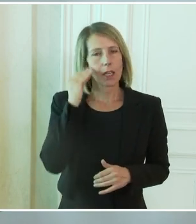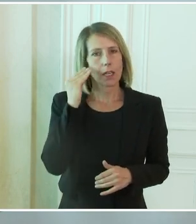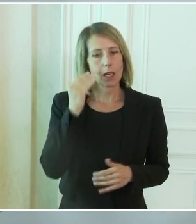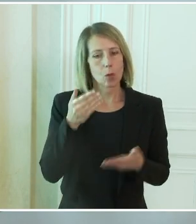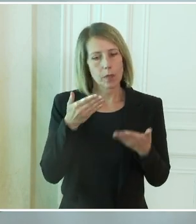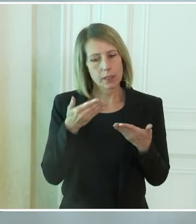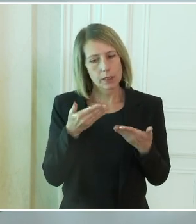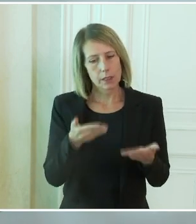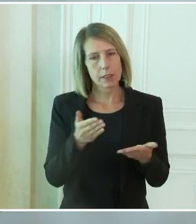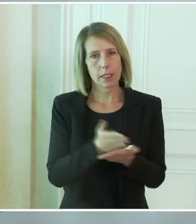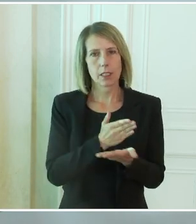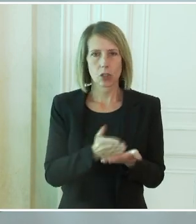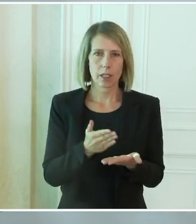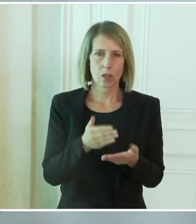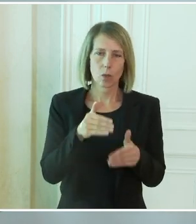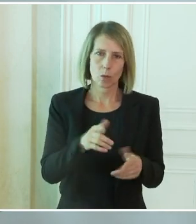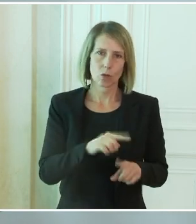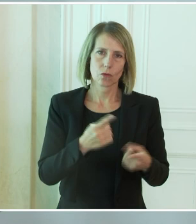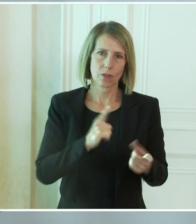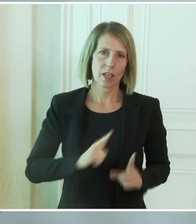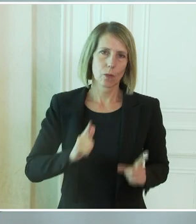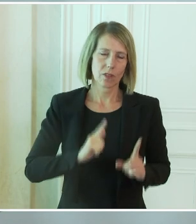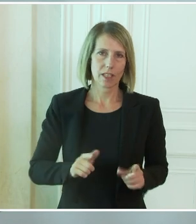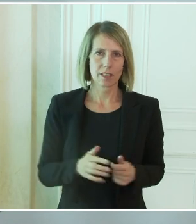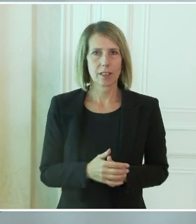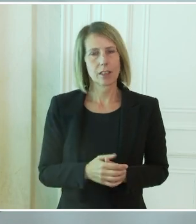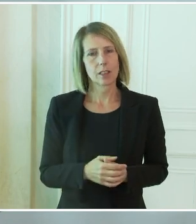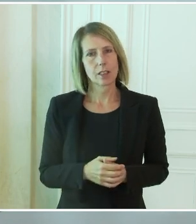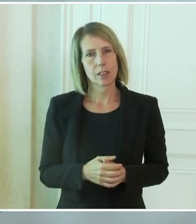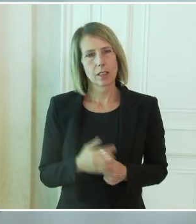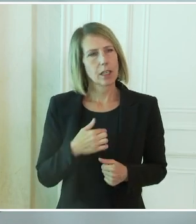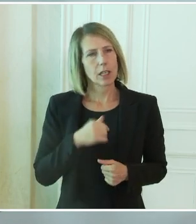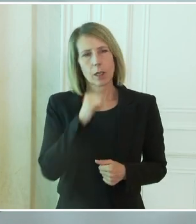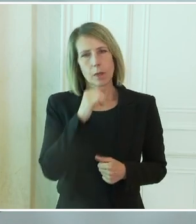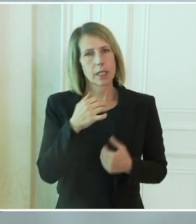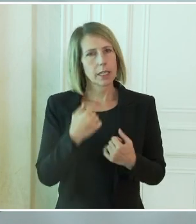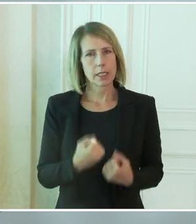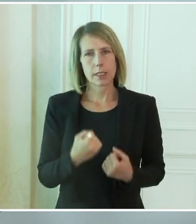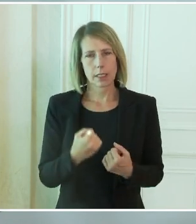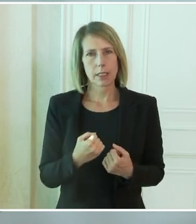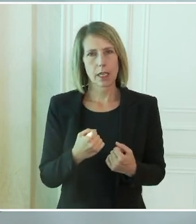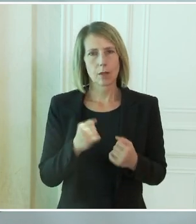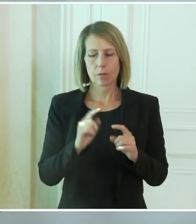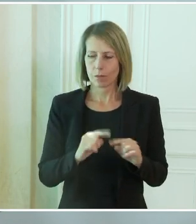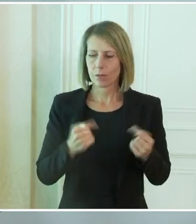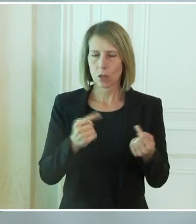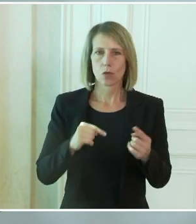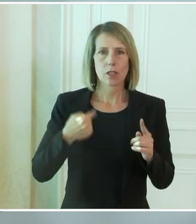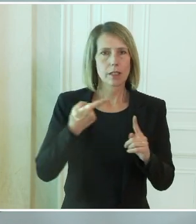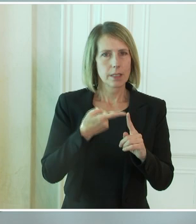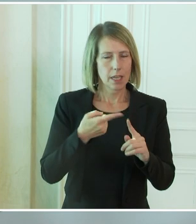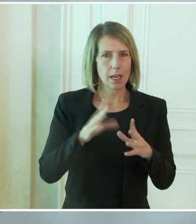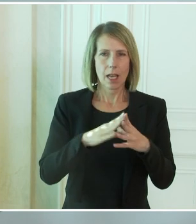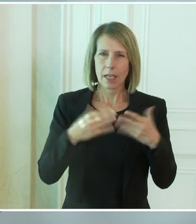dieser Entscheidungen. Sonst bin ich nicht sicher, dass unser Ziel, unser